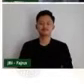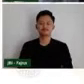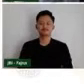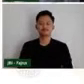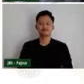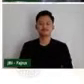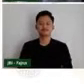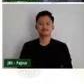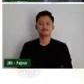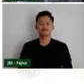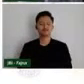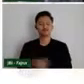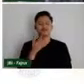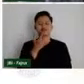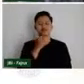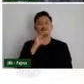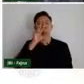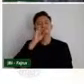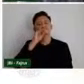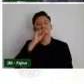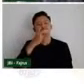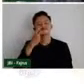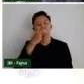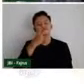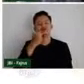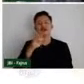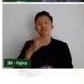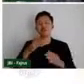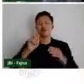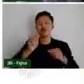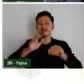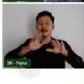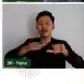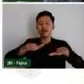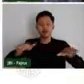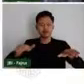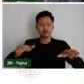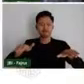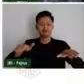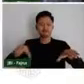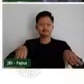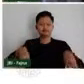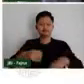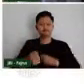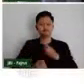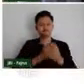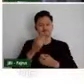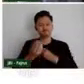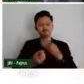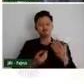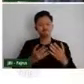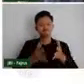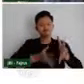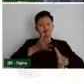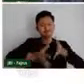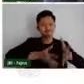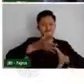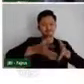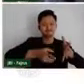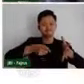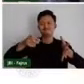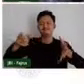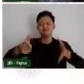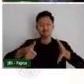secara lisan gitu. Ataupun ada anak-anak yang mungkin mereka itu bisa menyampaikannya secara isyarat. Jadi itu juga bisa kita lakukan.